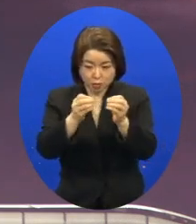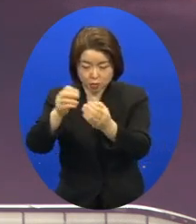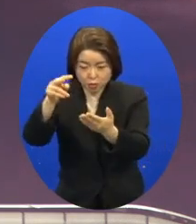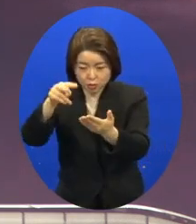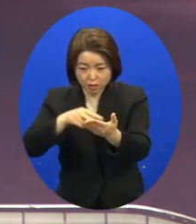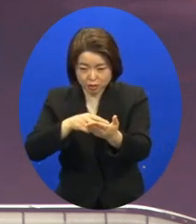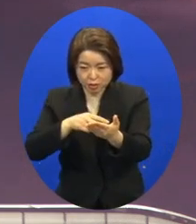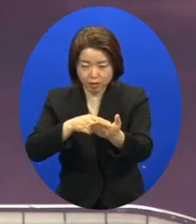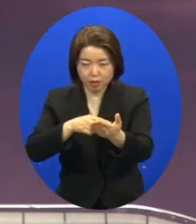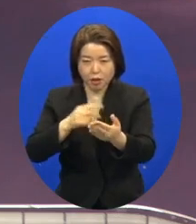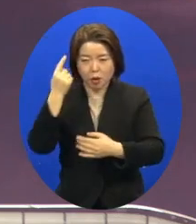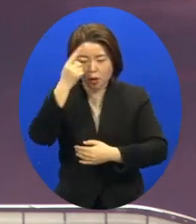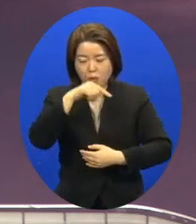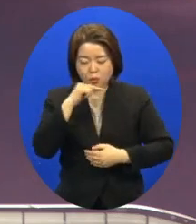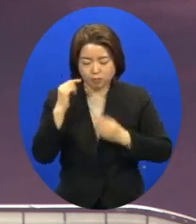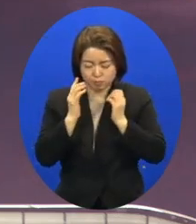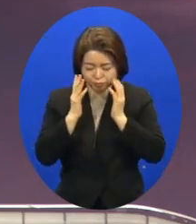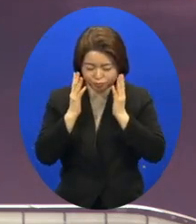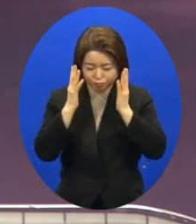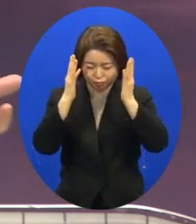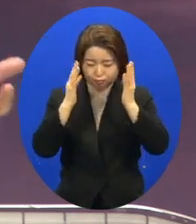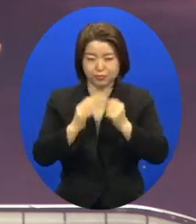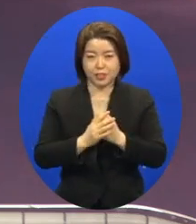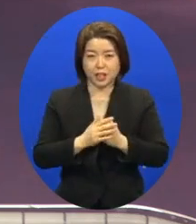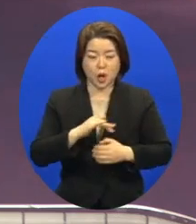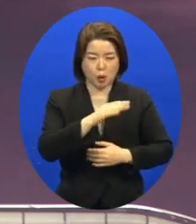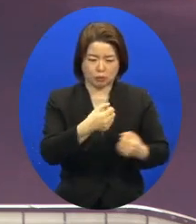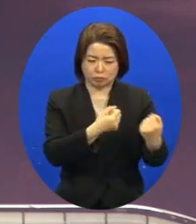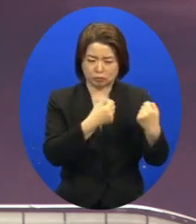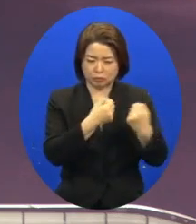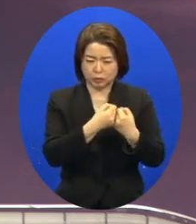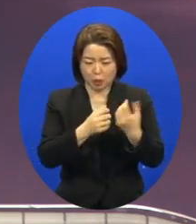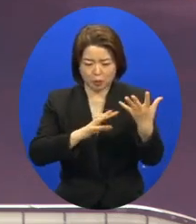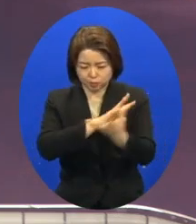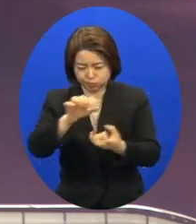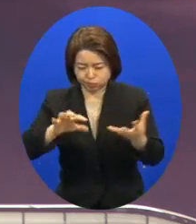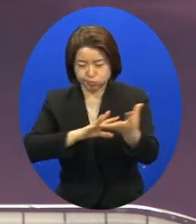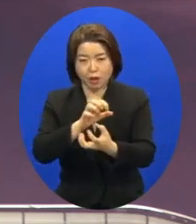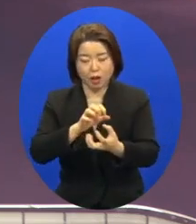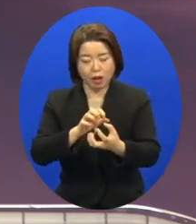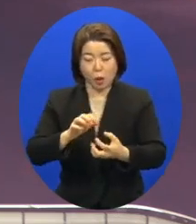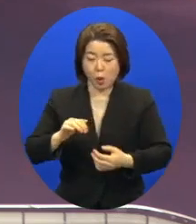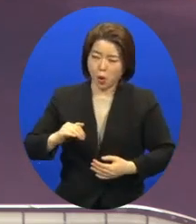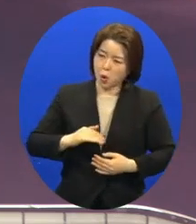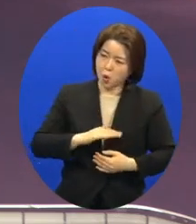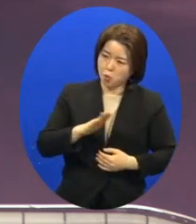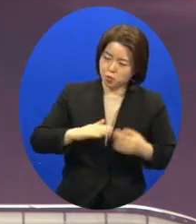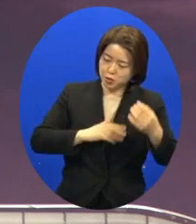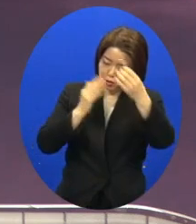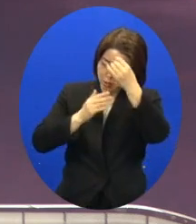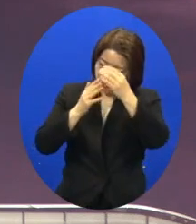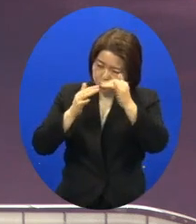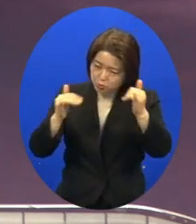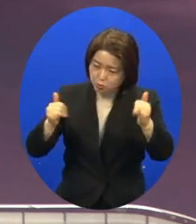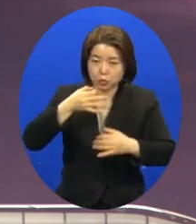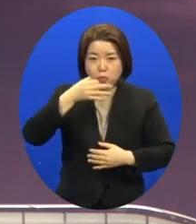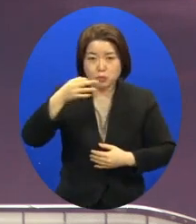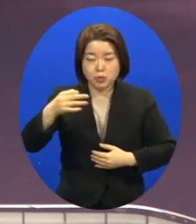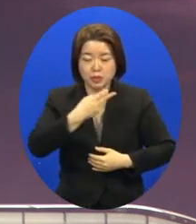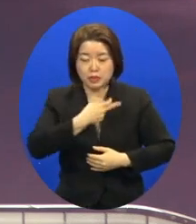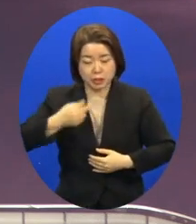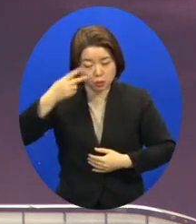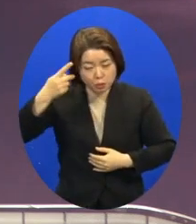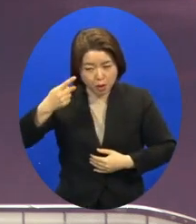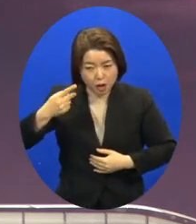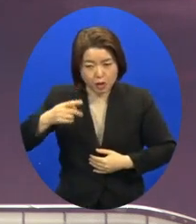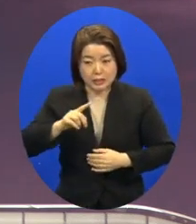얼굴이 빨개졌을 겁니다. 우리 참 싸우고 난리도 아닌데 우리를 성도라고 부르는 사도 바울의 그